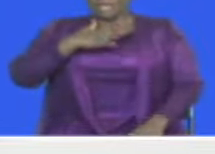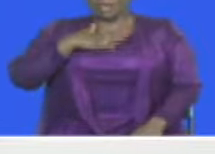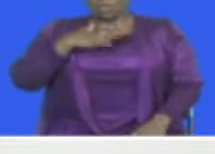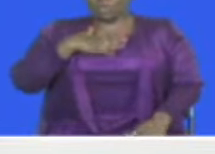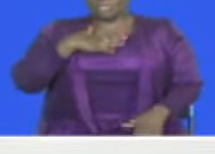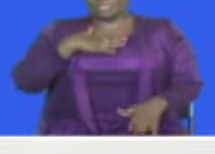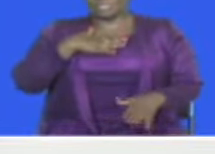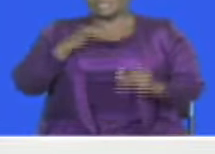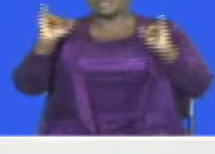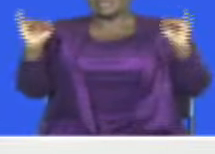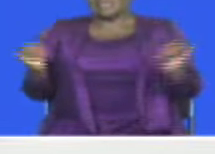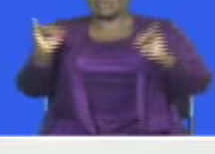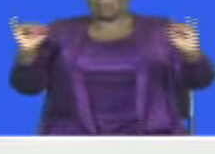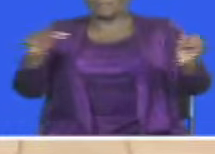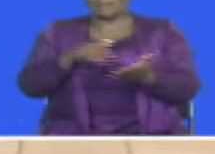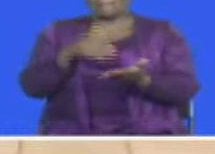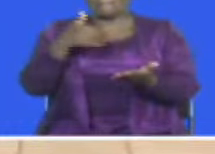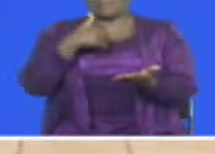ana taarifa hii.